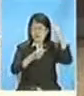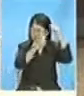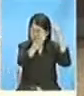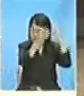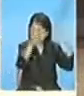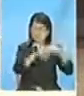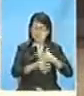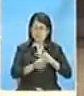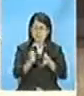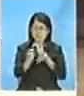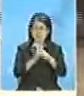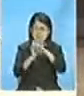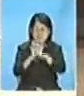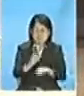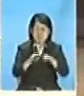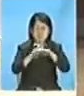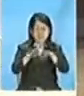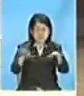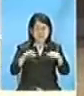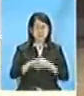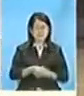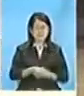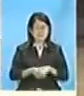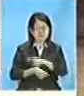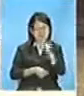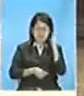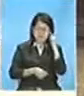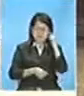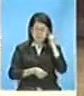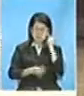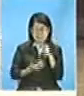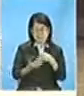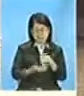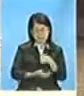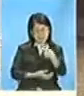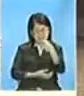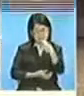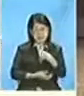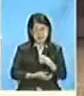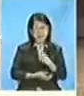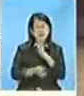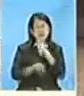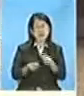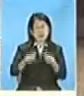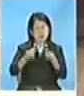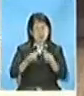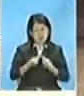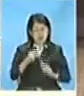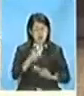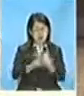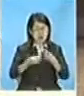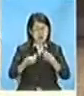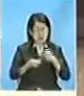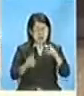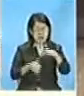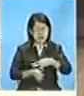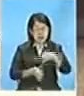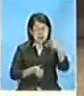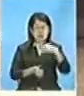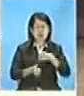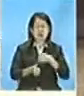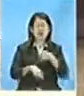ญาตกราบเรียนพี่และเพื่อนไว้ประกอบการพิจารณาว่าถ้าให้โอกาสกับผมได้เข้ามาทำหน้าที่ในฐานะ